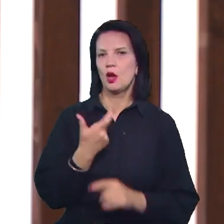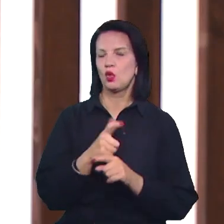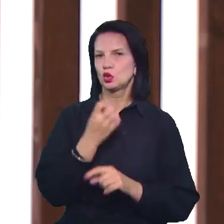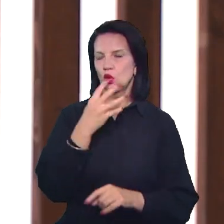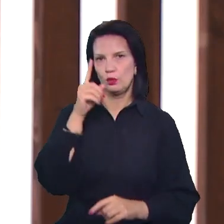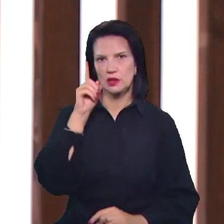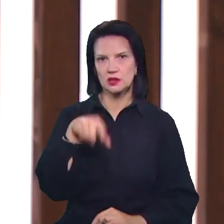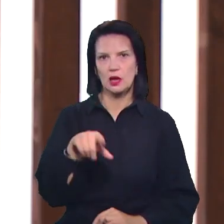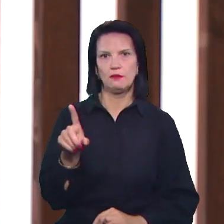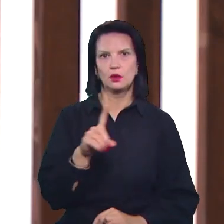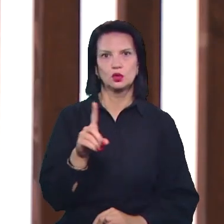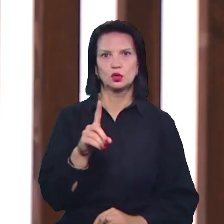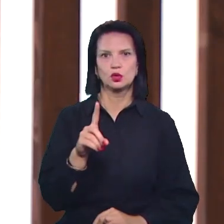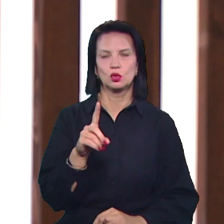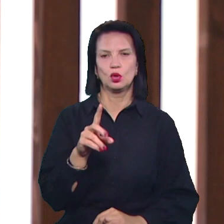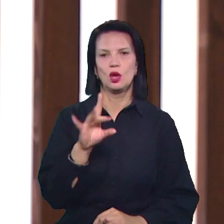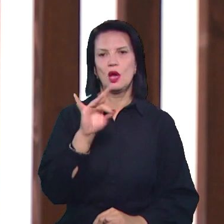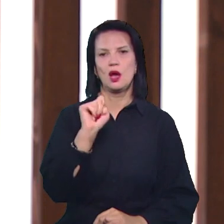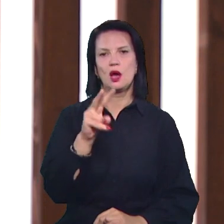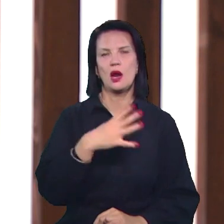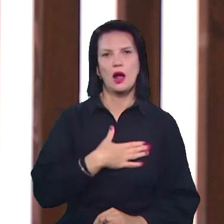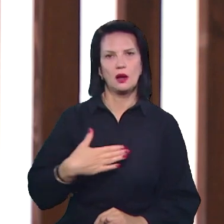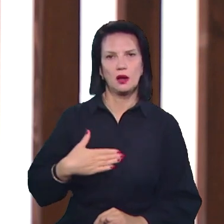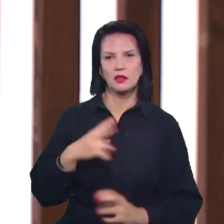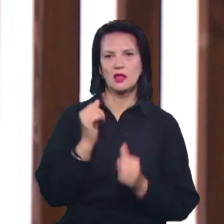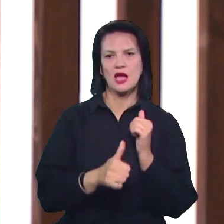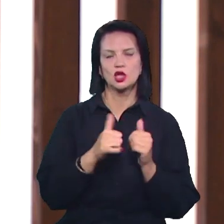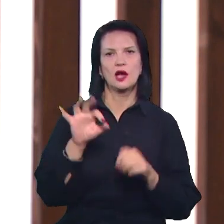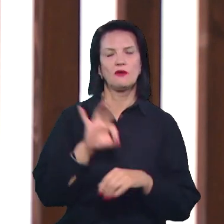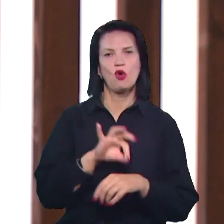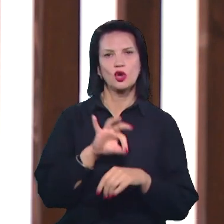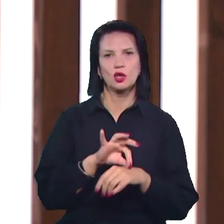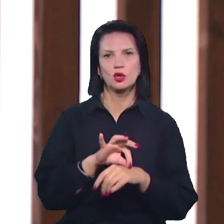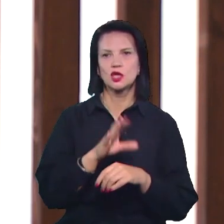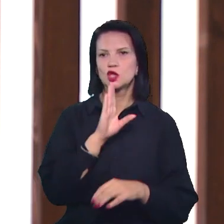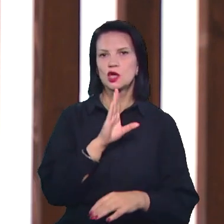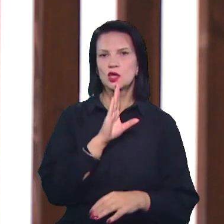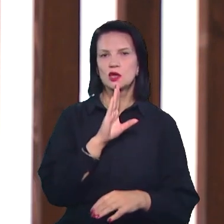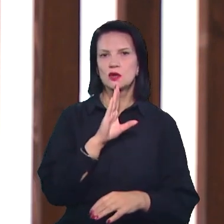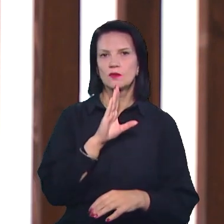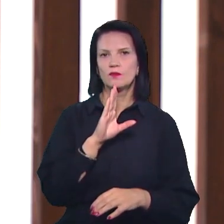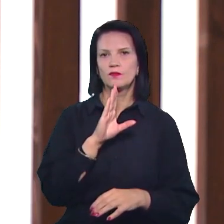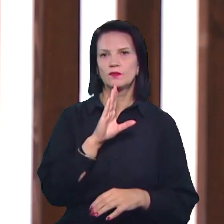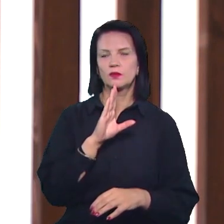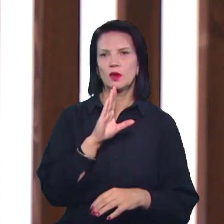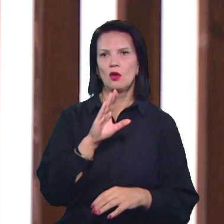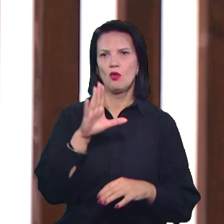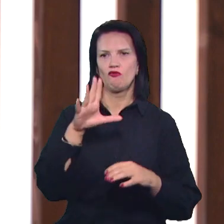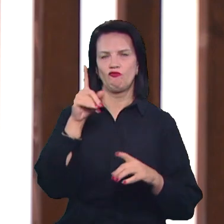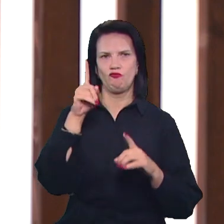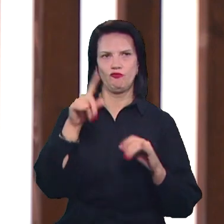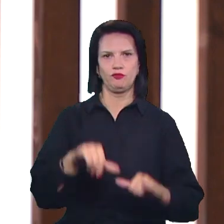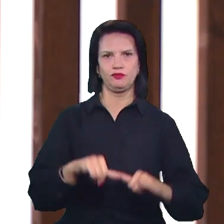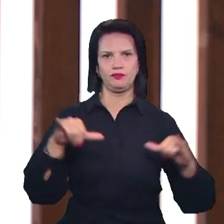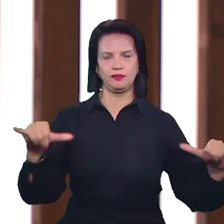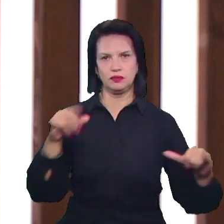знаємо, що на рак молочної залози найчастіше хворіють жінки у розвинутих странах.